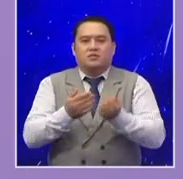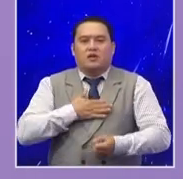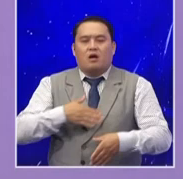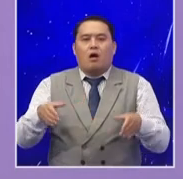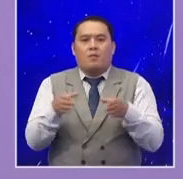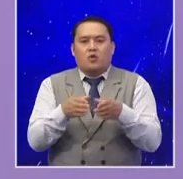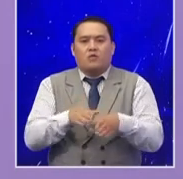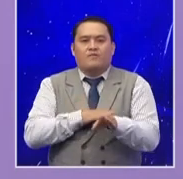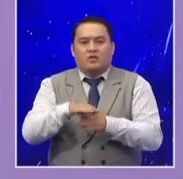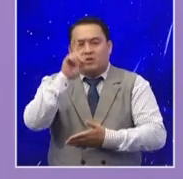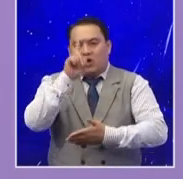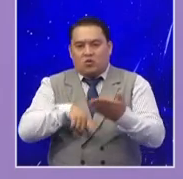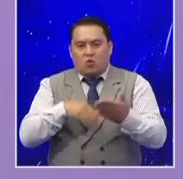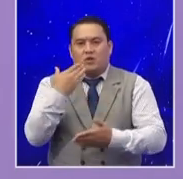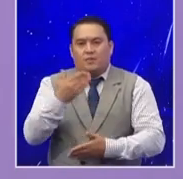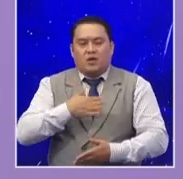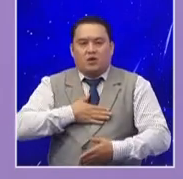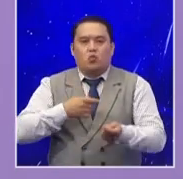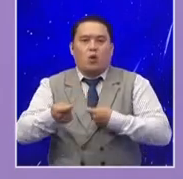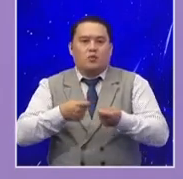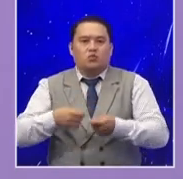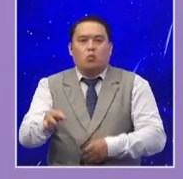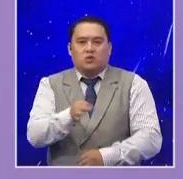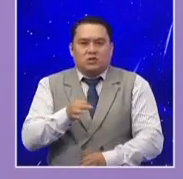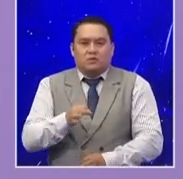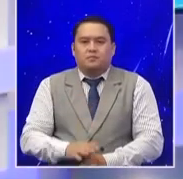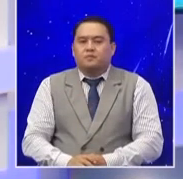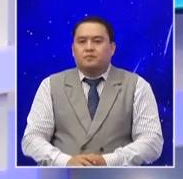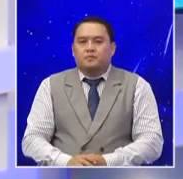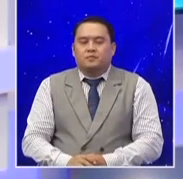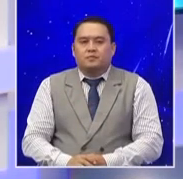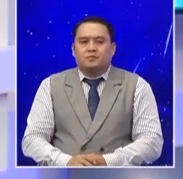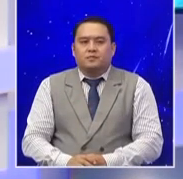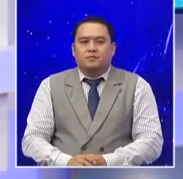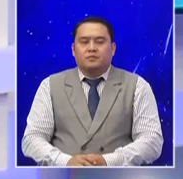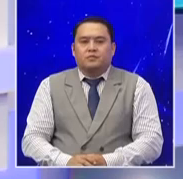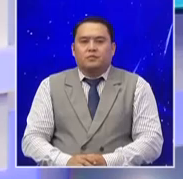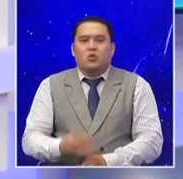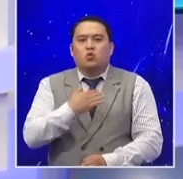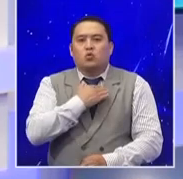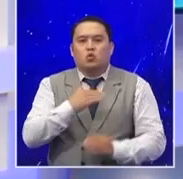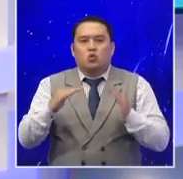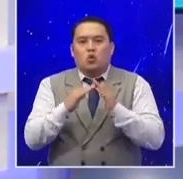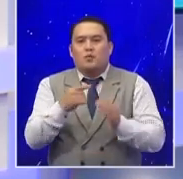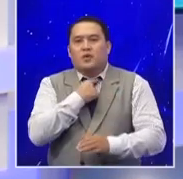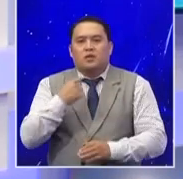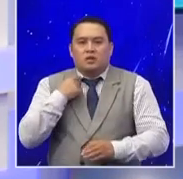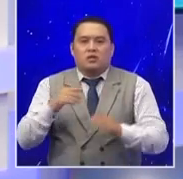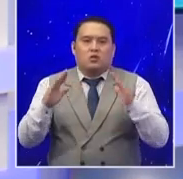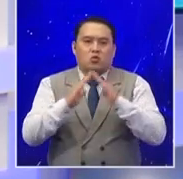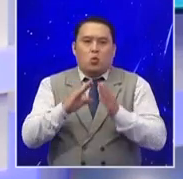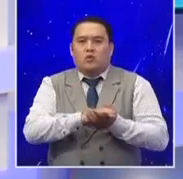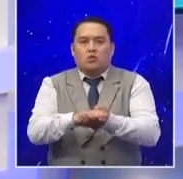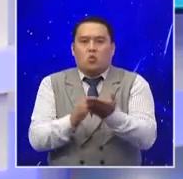команды, я оправдаю надежды, возложенные на меня руководством области. В областном доме дружбы новый директор. На